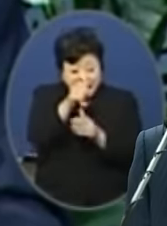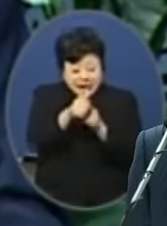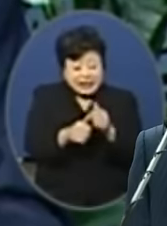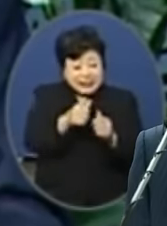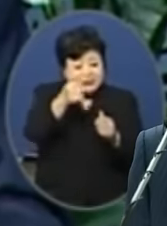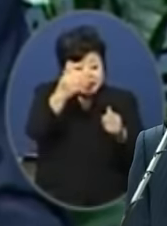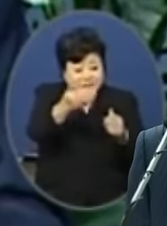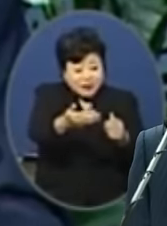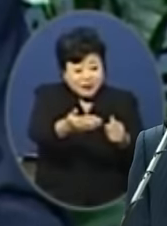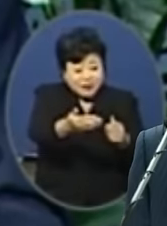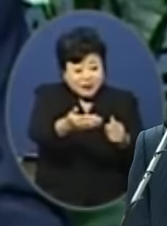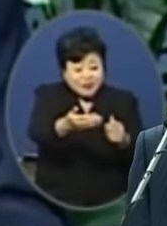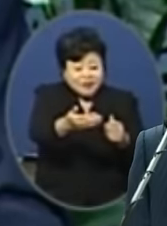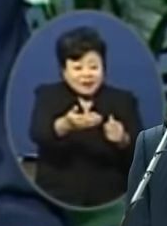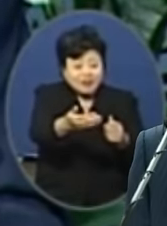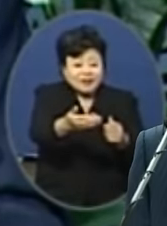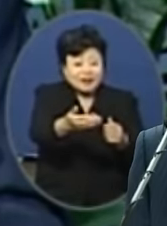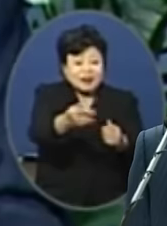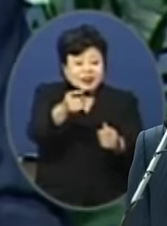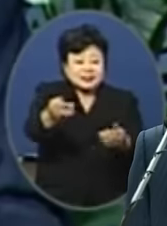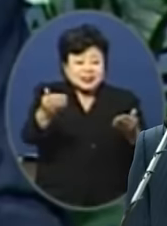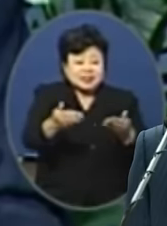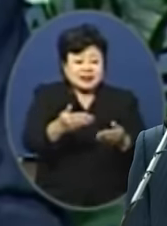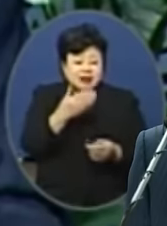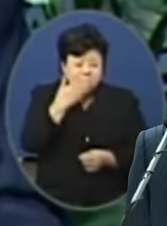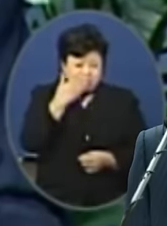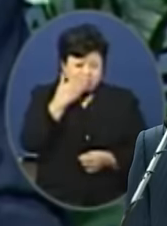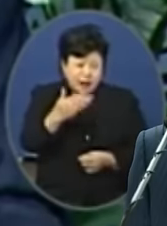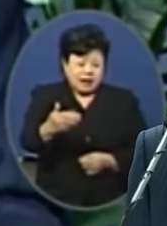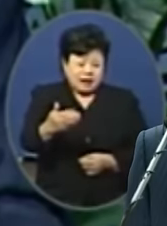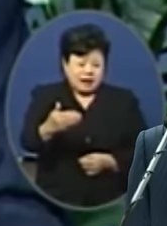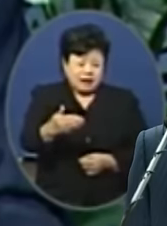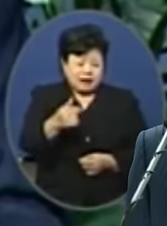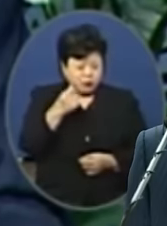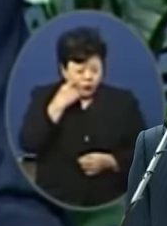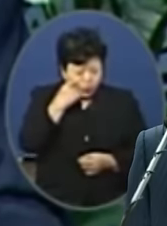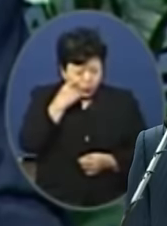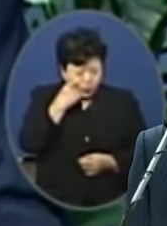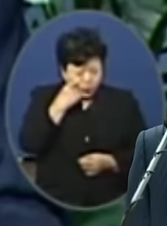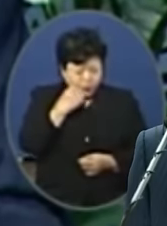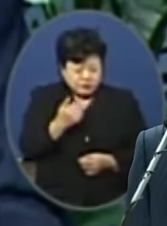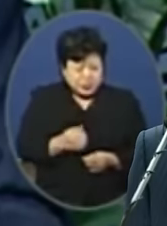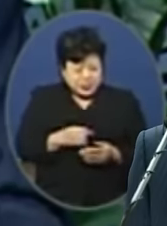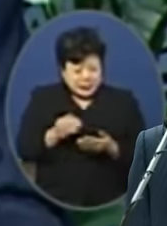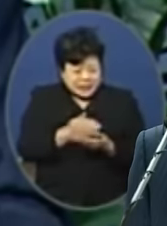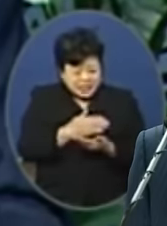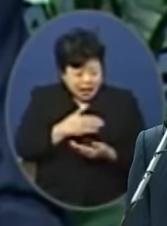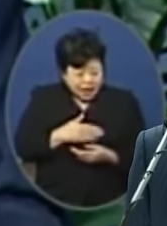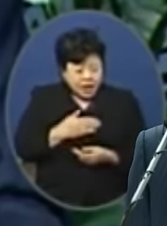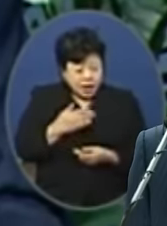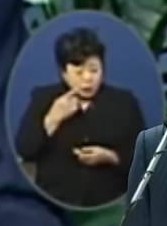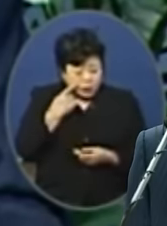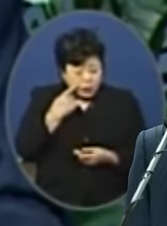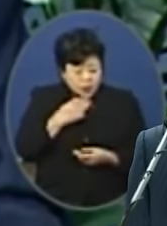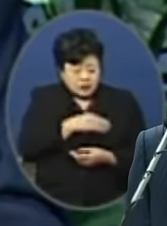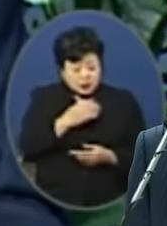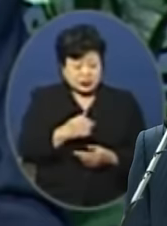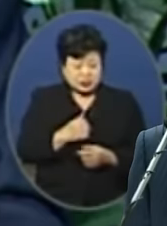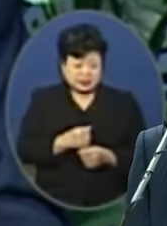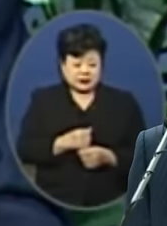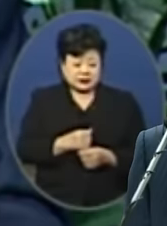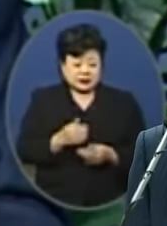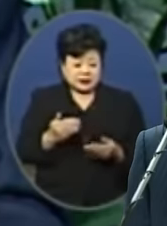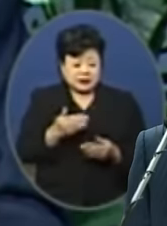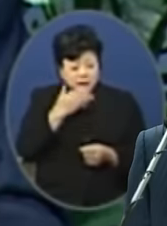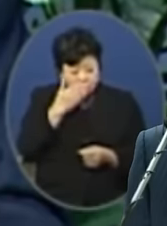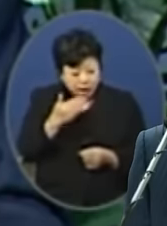하나님이 그 일을 할 수 있느냐 없느냐를 먼저 알아보는 것입니다. 하나님이 전능하셔서 그